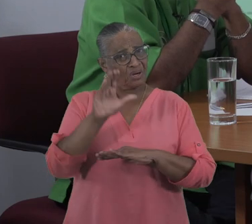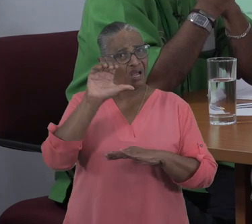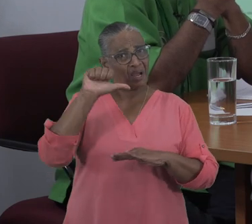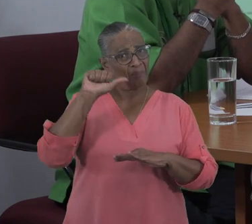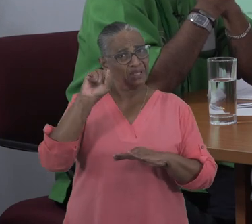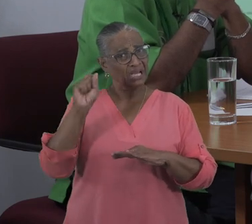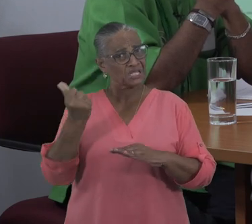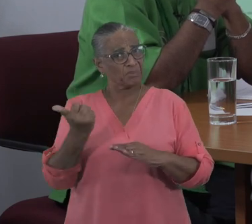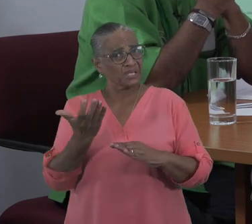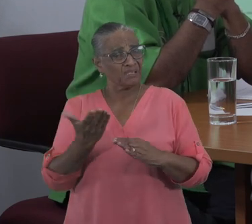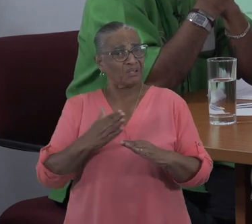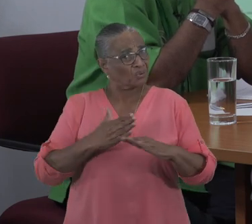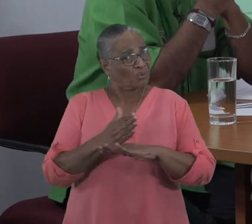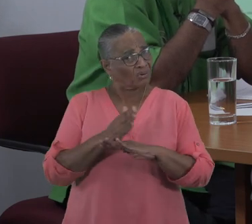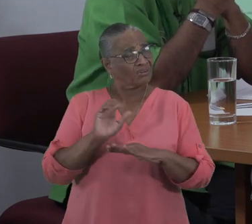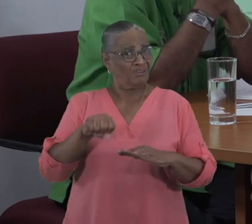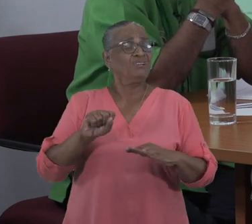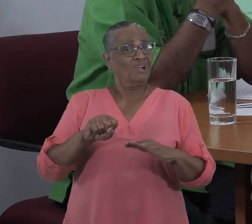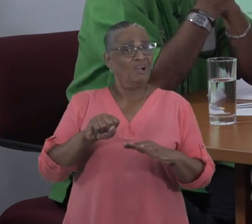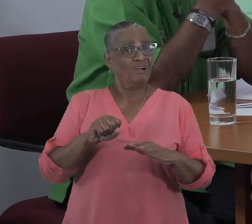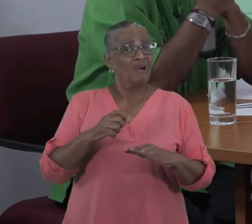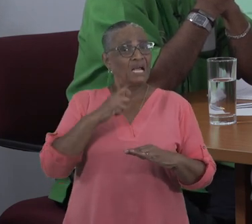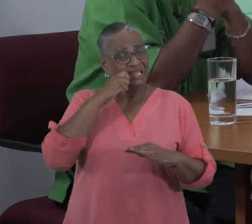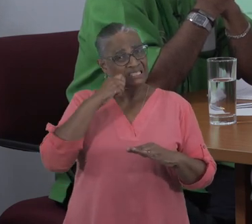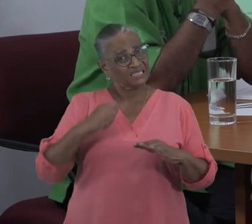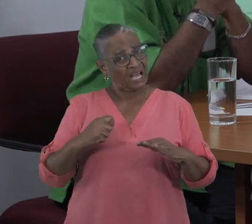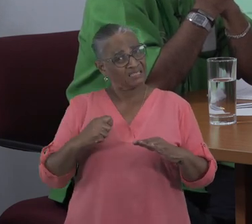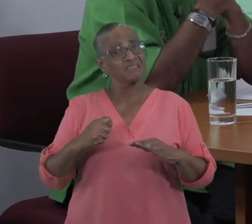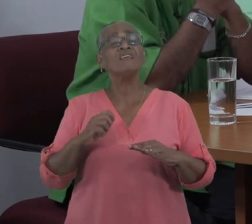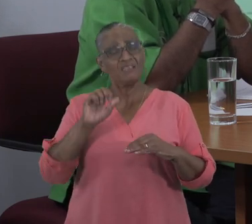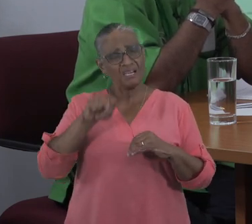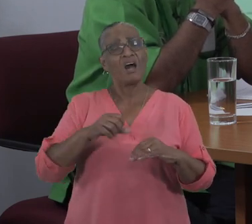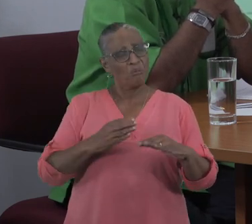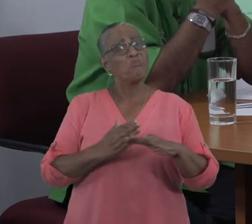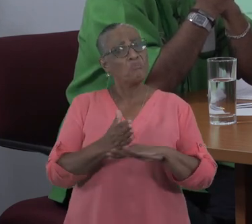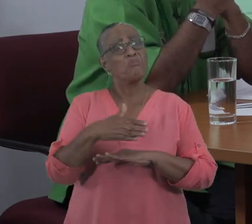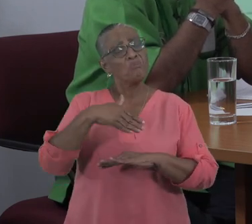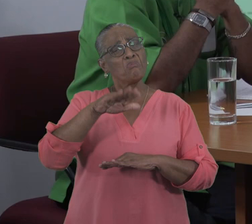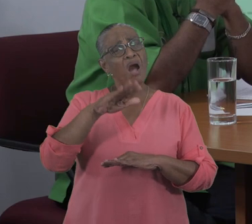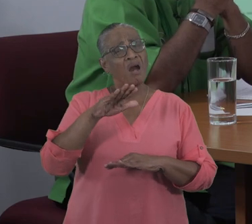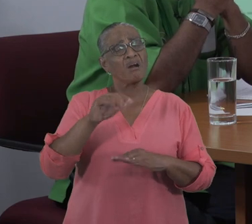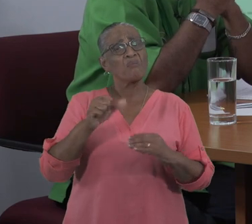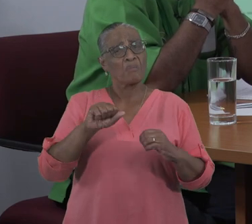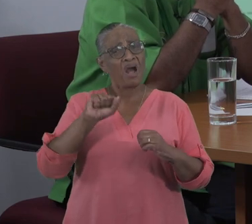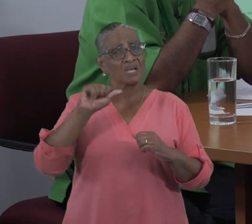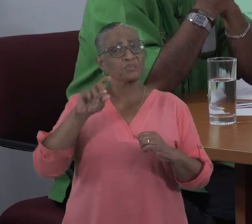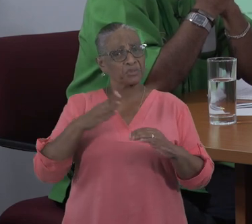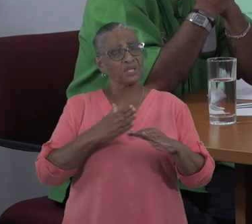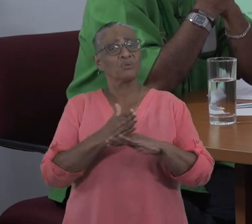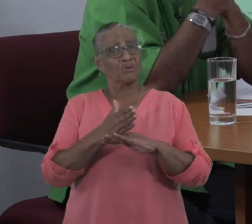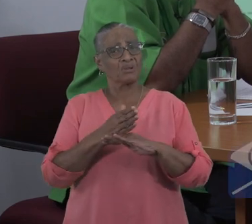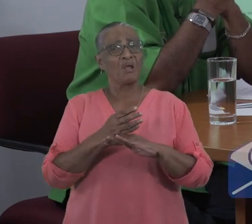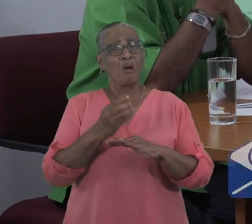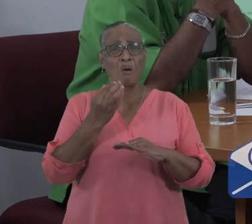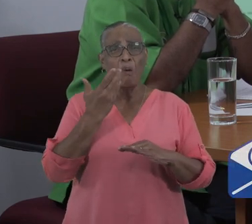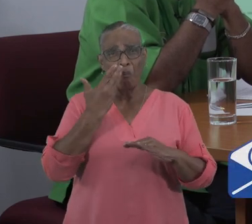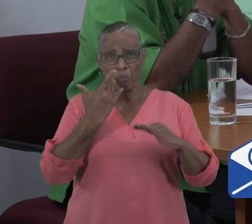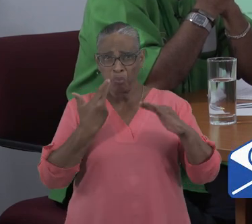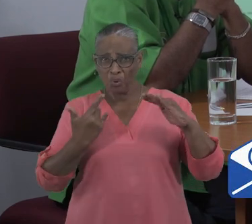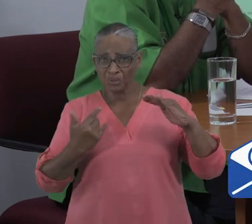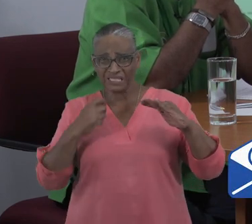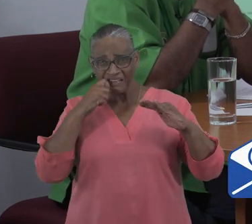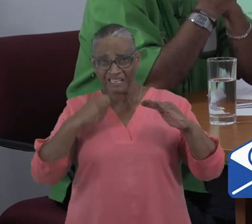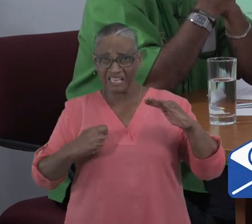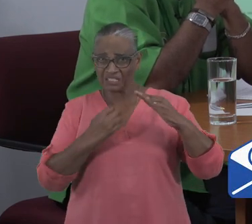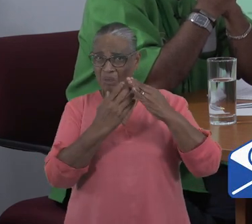ik doorgaan met die bloedverdunners tijdens die operatie? Ja. Tijdens die tandheelkundige operatie met dat ja. Is geen probleem. Zij de, als je een beetje extra bloed